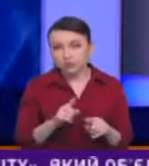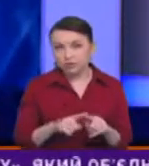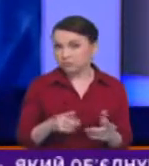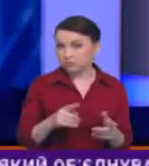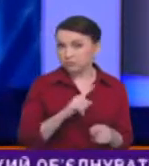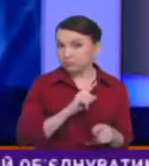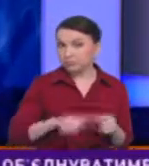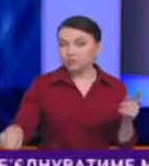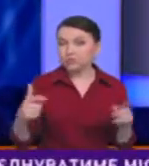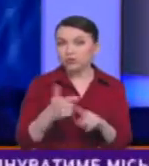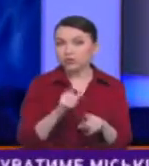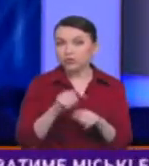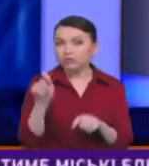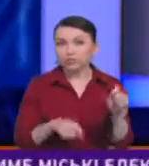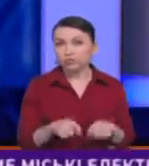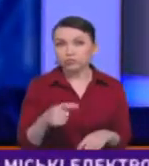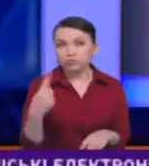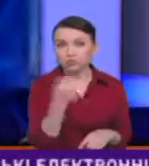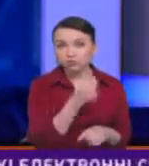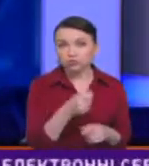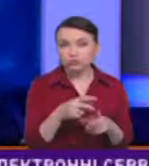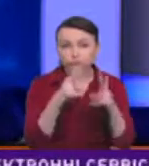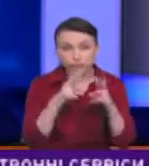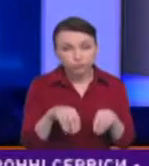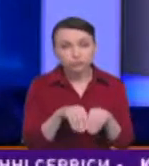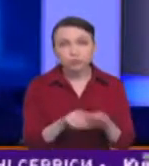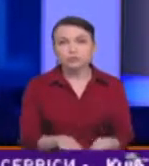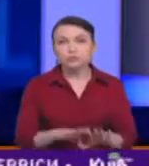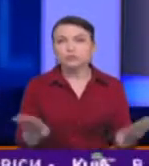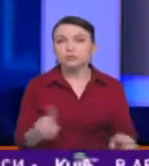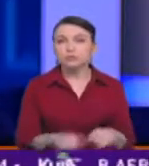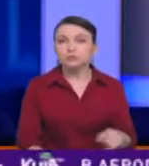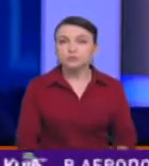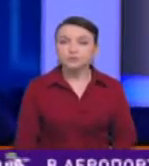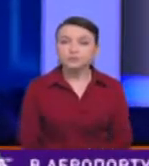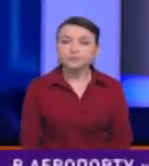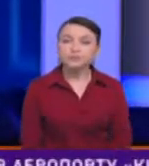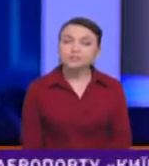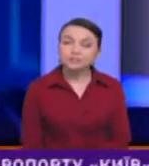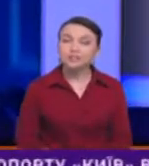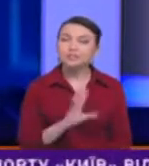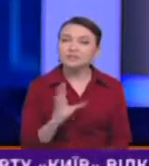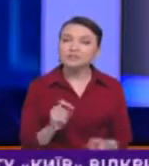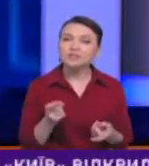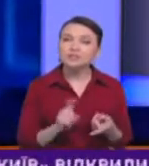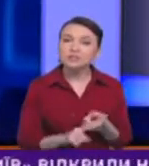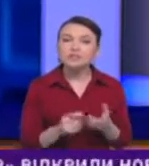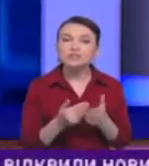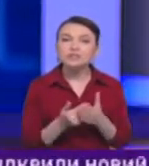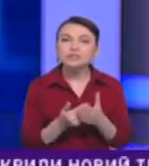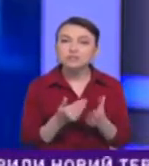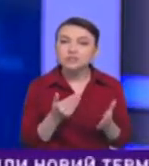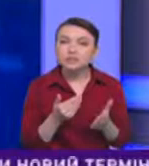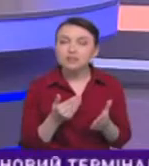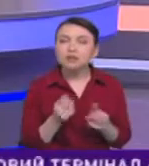розглянули дуже швидко, менше, ніж за тиждень. Там, чи я не пам'ятаю, зараз 3 чи 4 дні. Тому все залежить від того, як